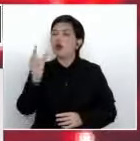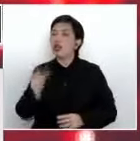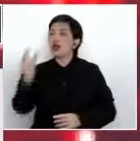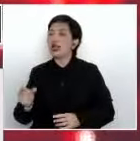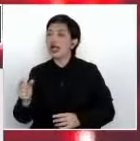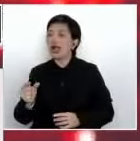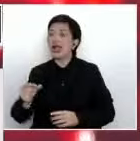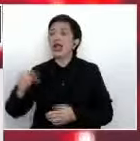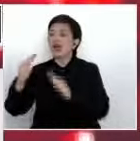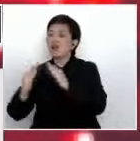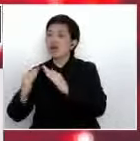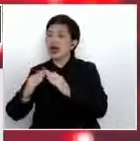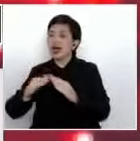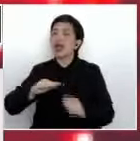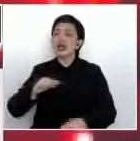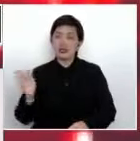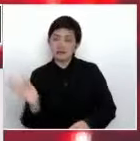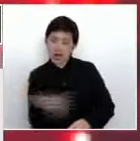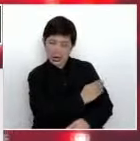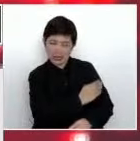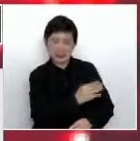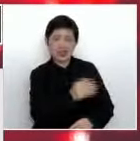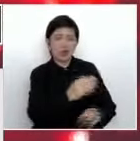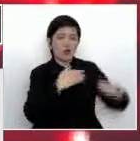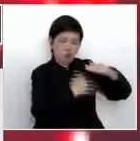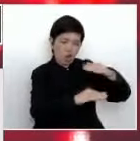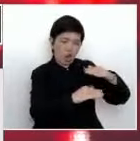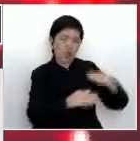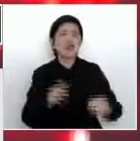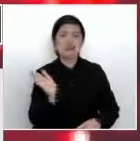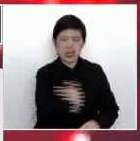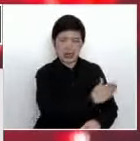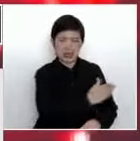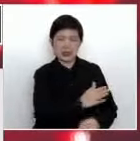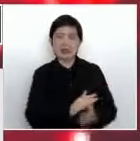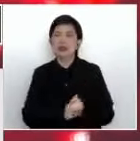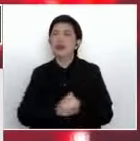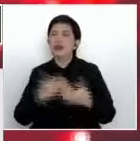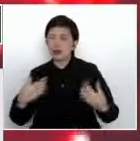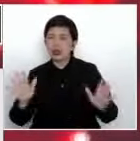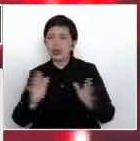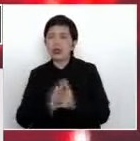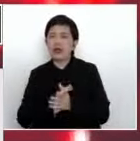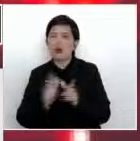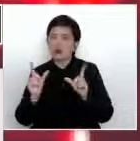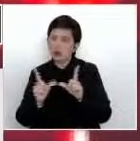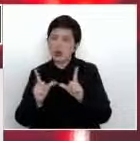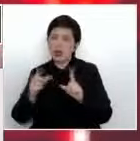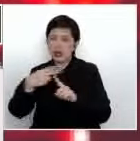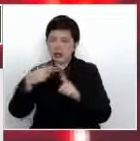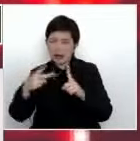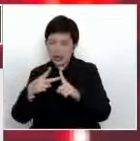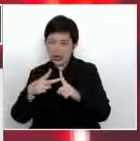pusat kemudian kita pergilirkan yang namanya work from home Senin industri media Selasa industri hukum sehingga mengurangi